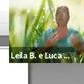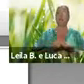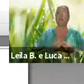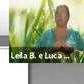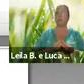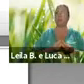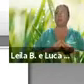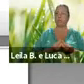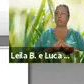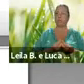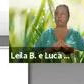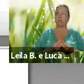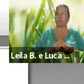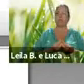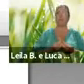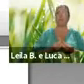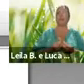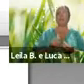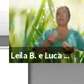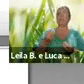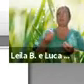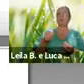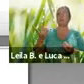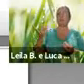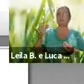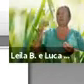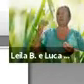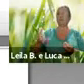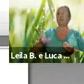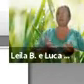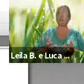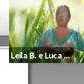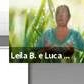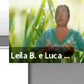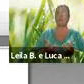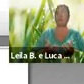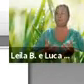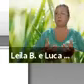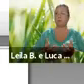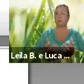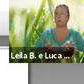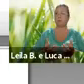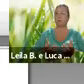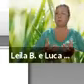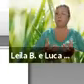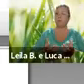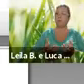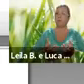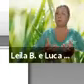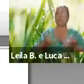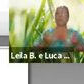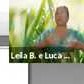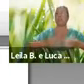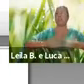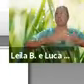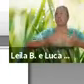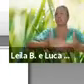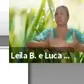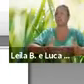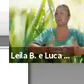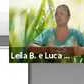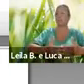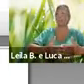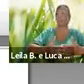devono adattare il loro corpo perché sennò il medium non avrebbe sopportato l'energia di un